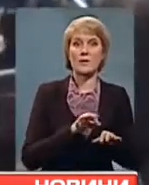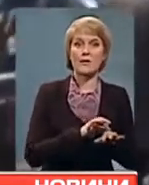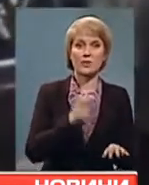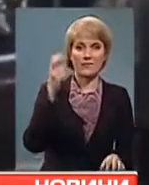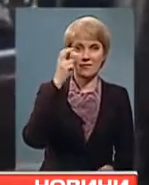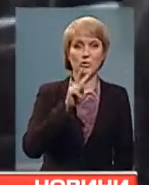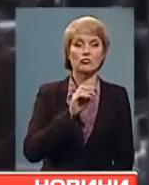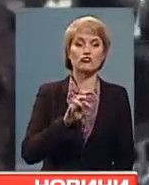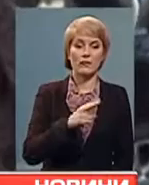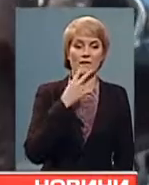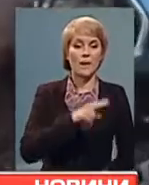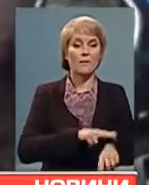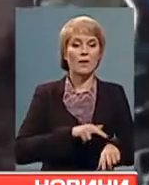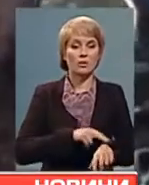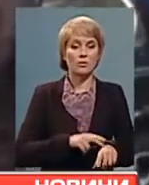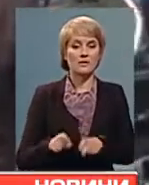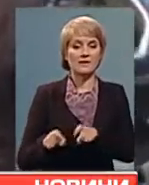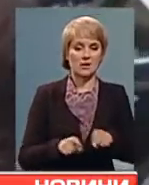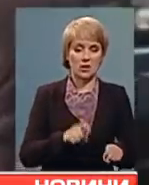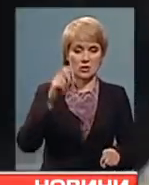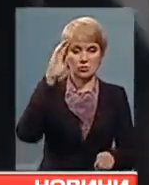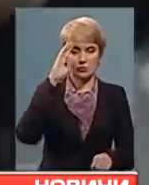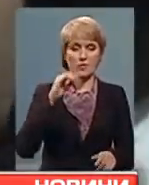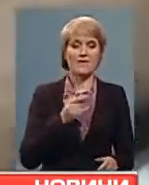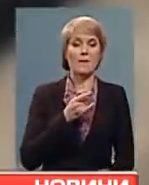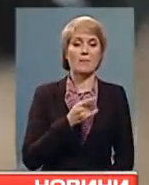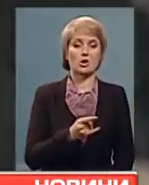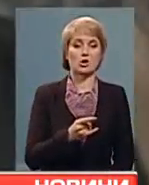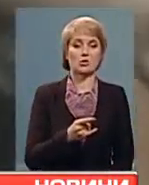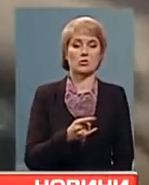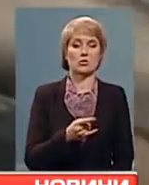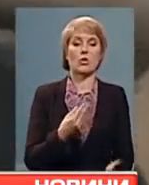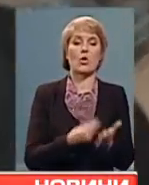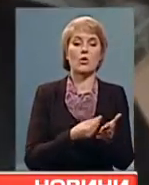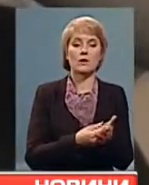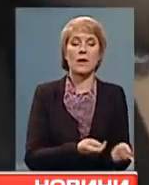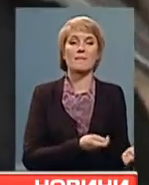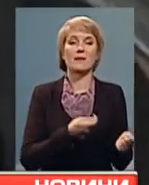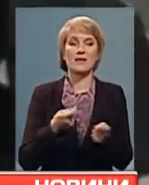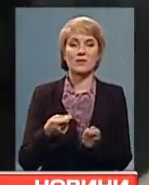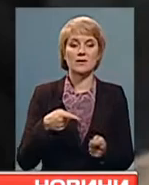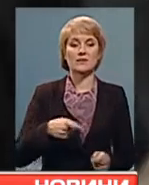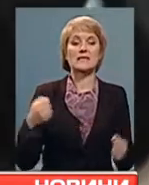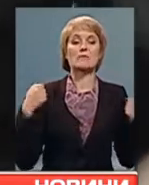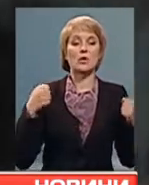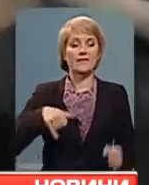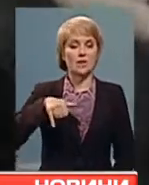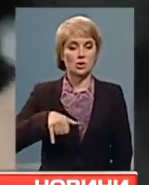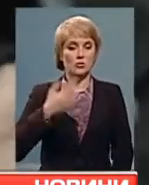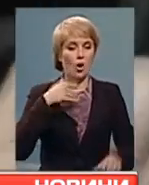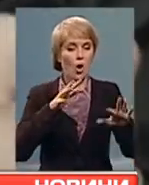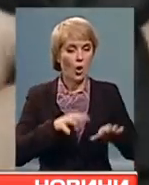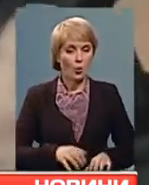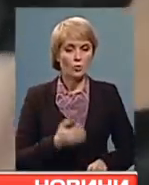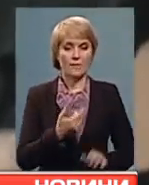цих кадрах видно, як правоохоронці саджають чоловіка до машини. Готівку він перевозив у цій спортивній сумці. Під час обшуку